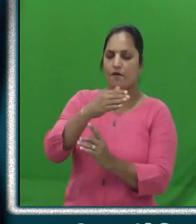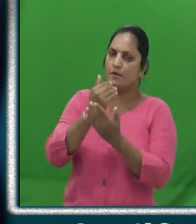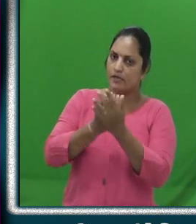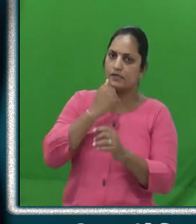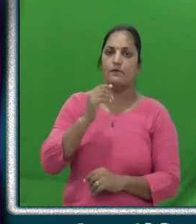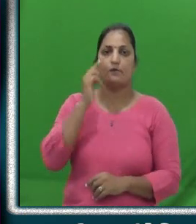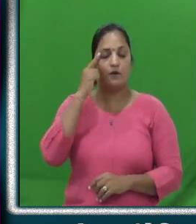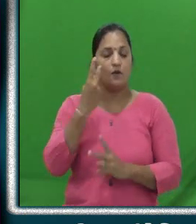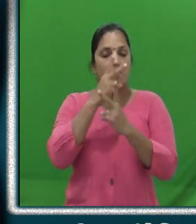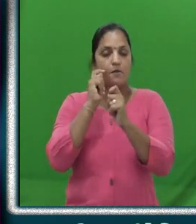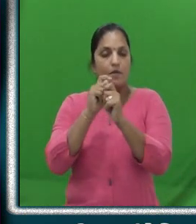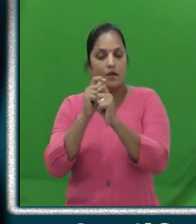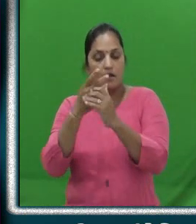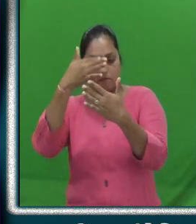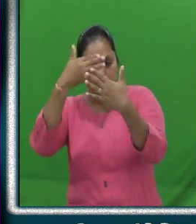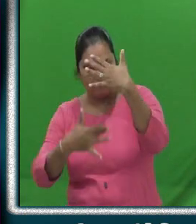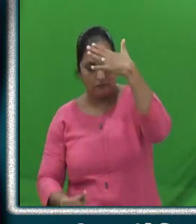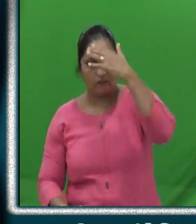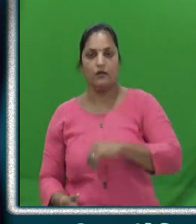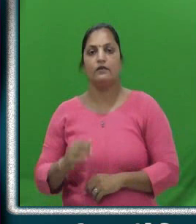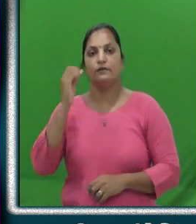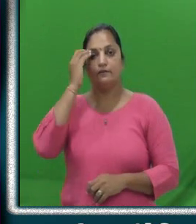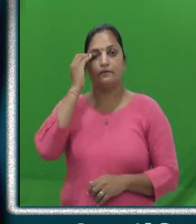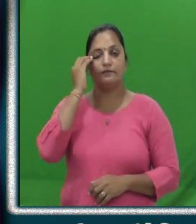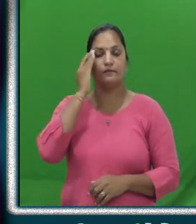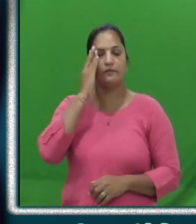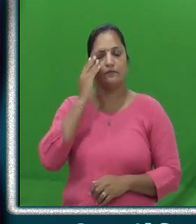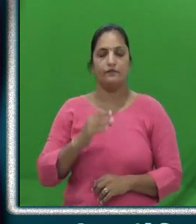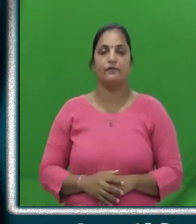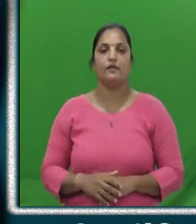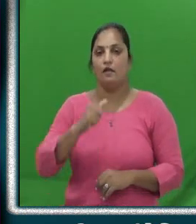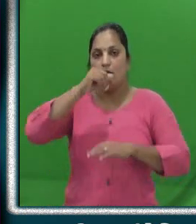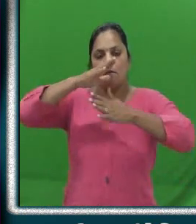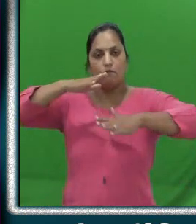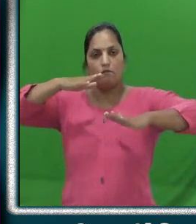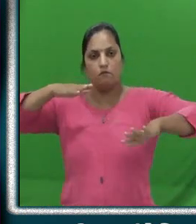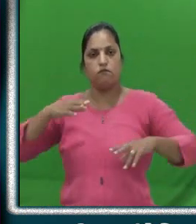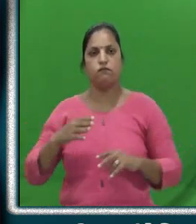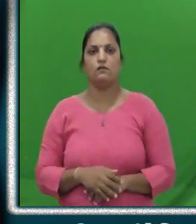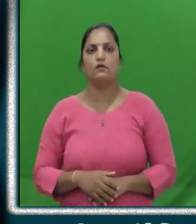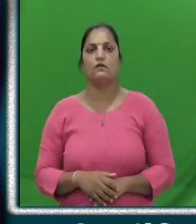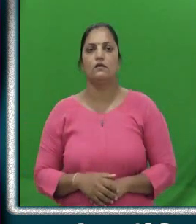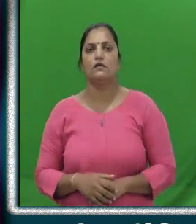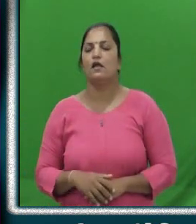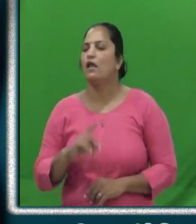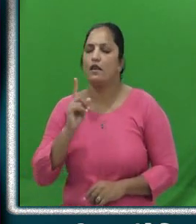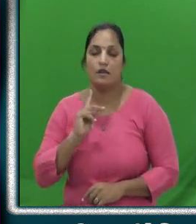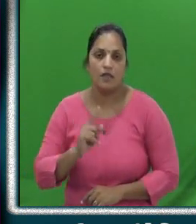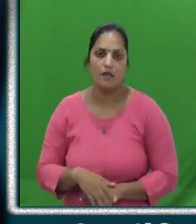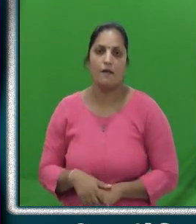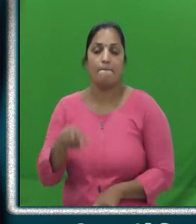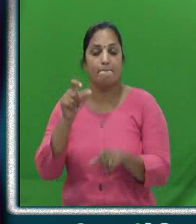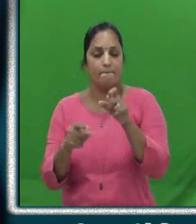પર્યાવરણને બચાવવા માટેના કાર્યો આટલા બધા કરે. ફક્ત એ તરાવ, દરિયા કિનારા, સંગ્રહાલયની સફાઈ જ